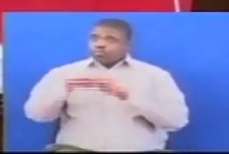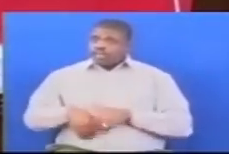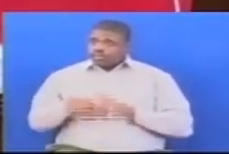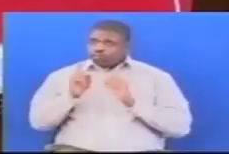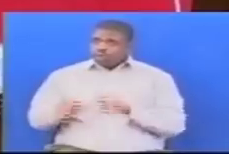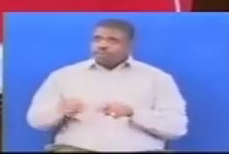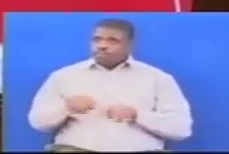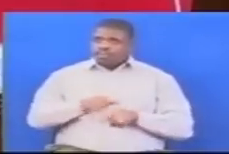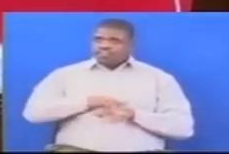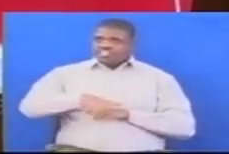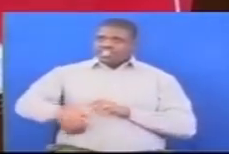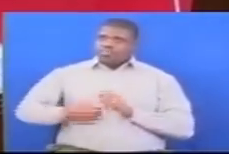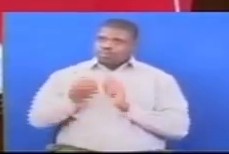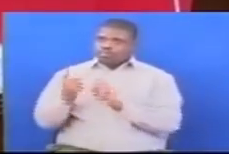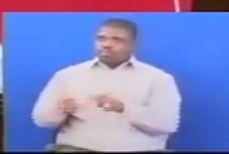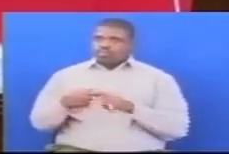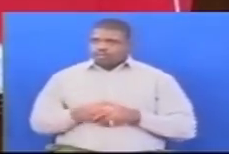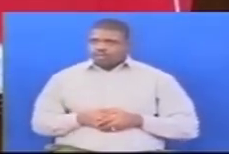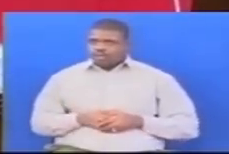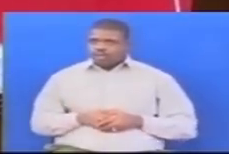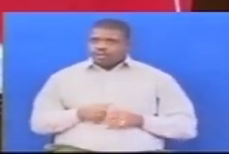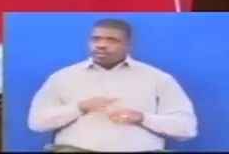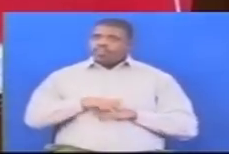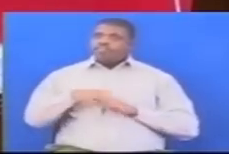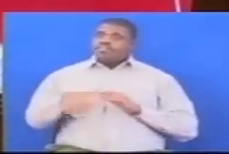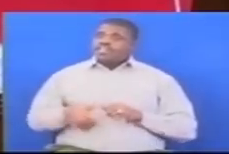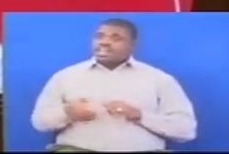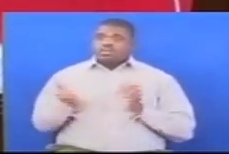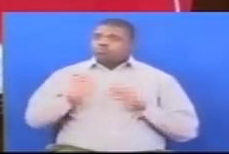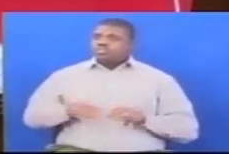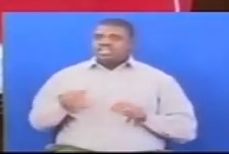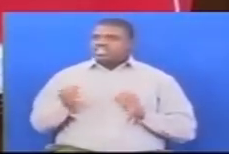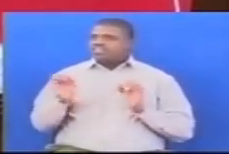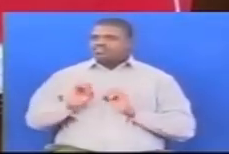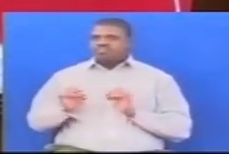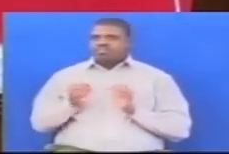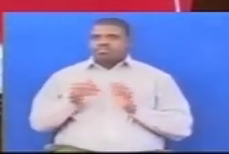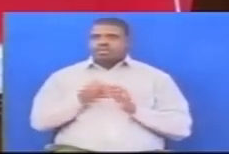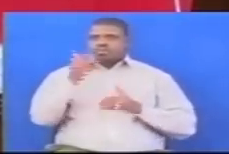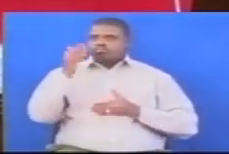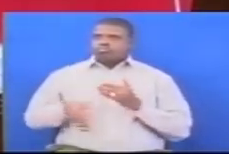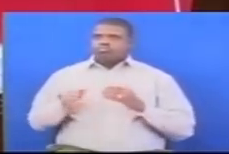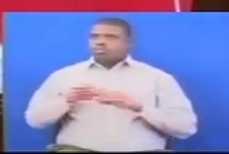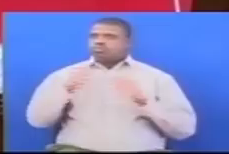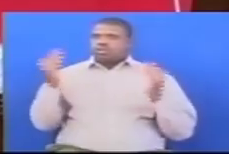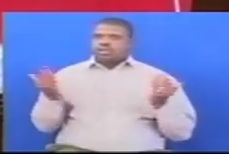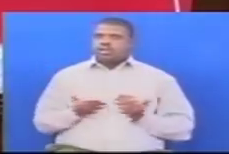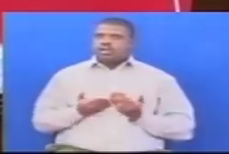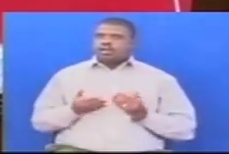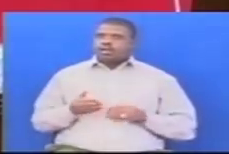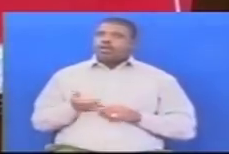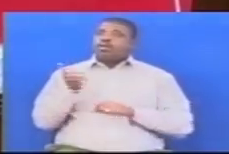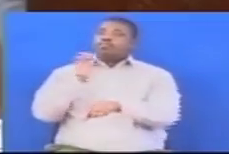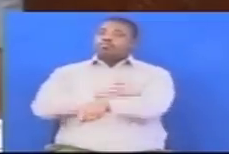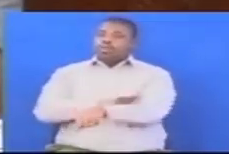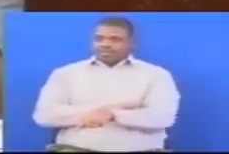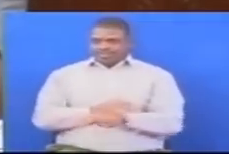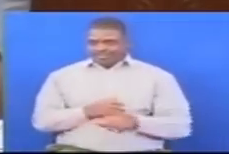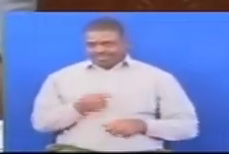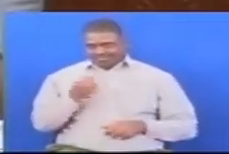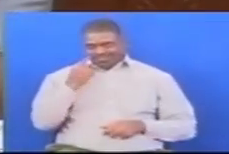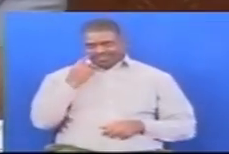mafisadi. Mafisadi watakwisha, labda mwisho wa dunia ndio watakusha mafisadi. Na kukwambia mafisadi mjomba, uwe macho.